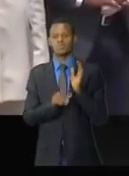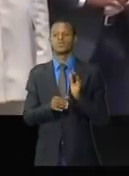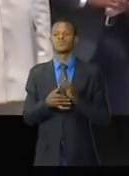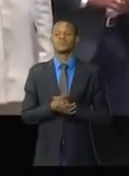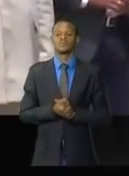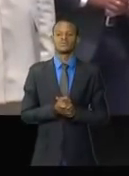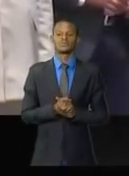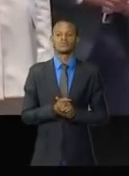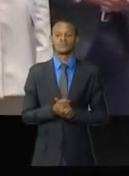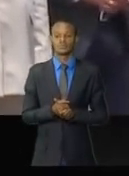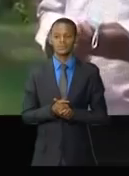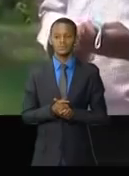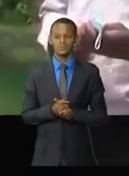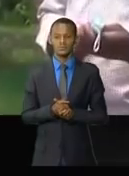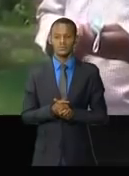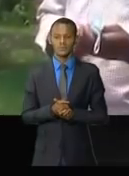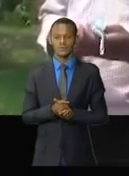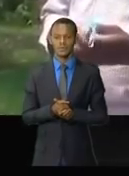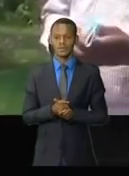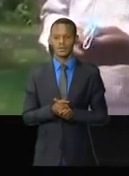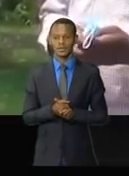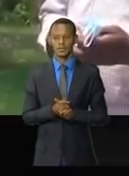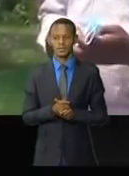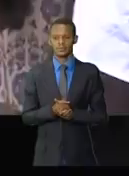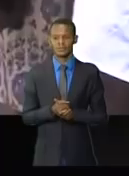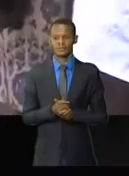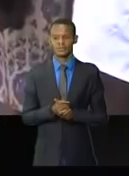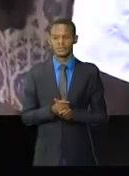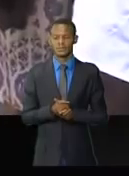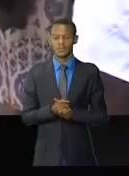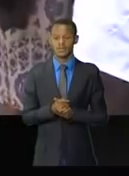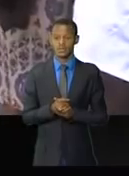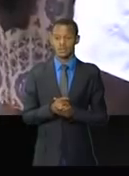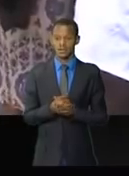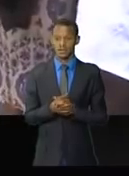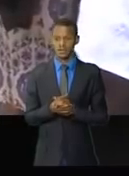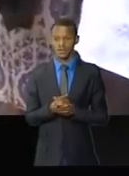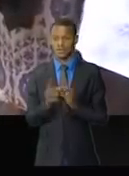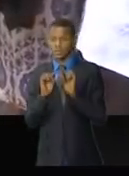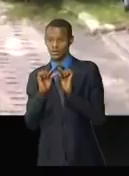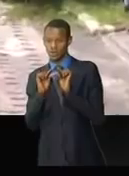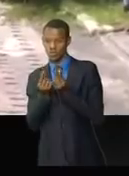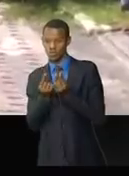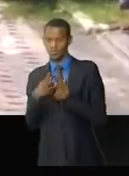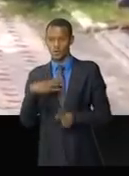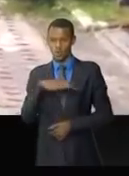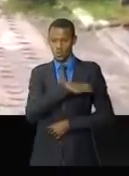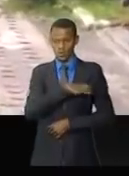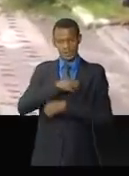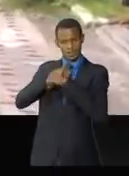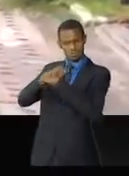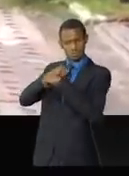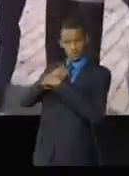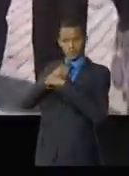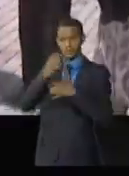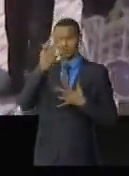fonction des indicateurs fournis progressivement par le comité multisectoriel de la riposte contre la COVID-19. C'est ce qui a motivé